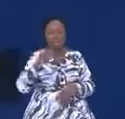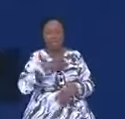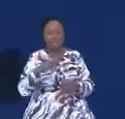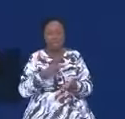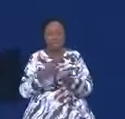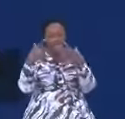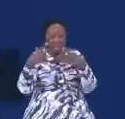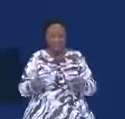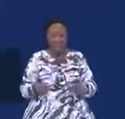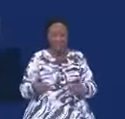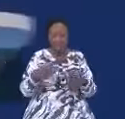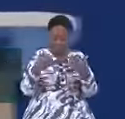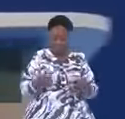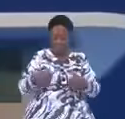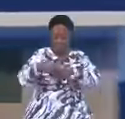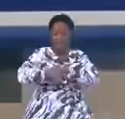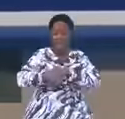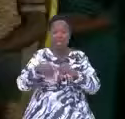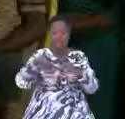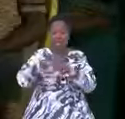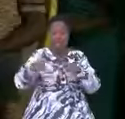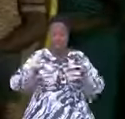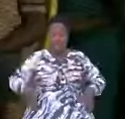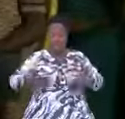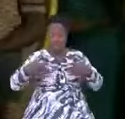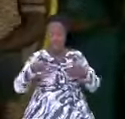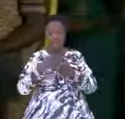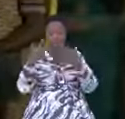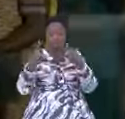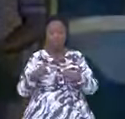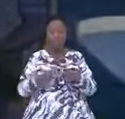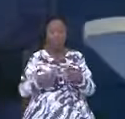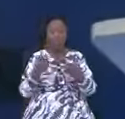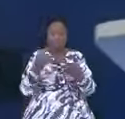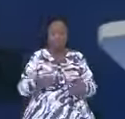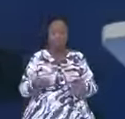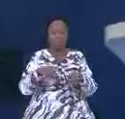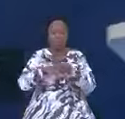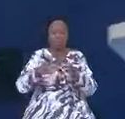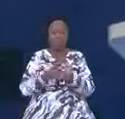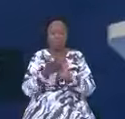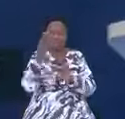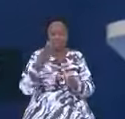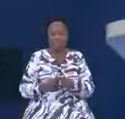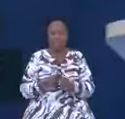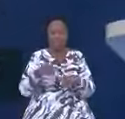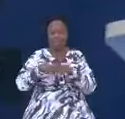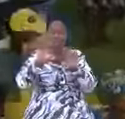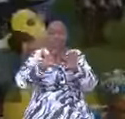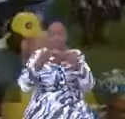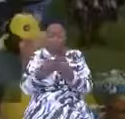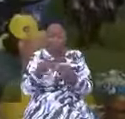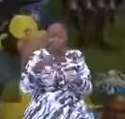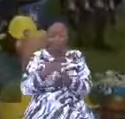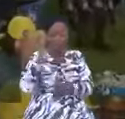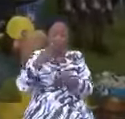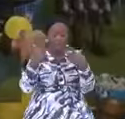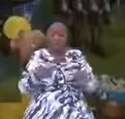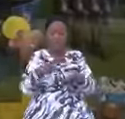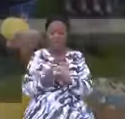ça va s'accomplir dans ta famille savas accomplis dans la ville et aux enfants save as accompli